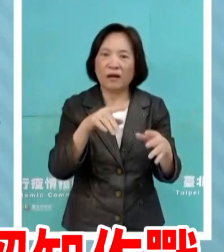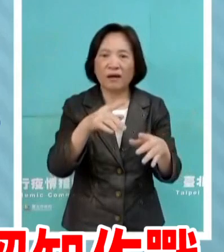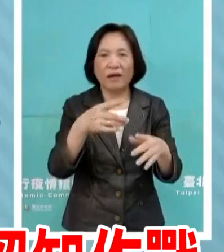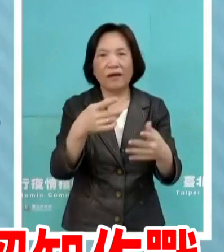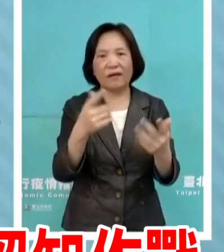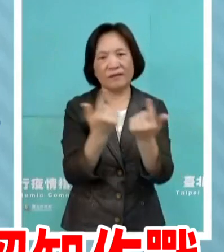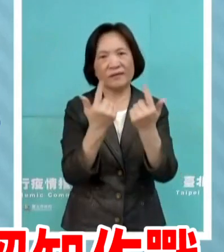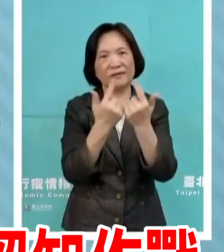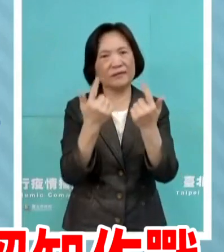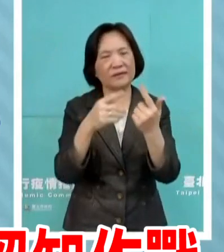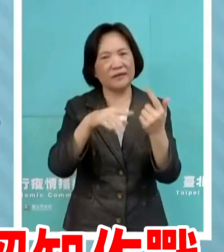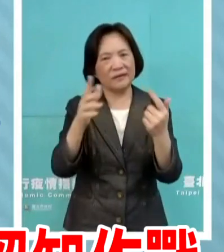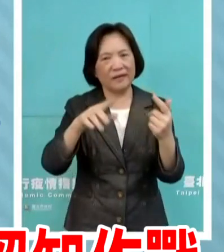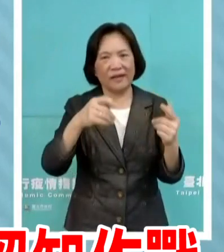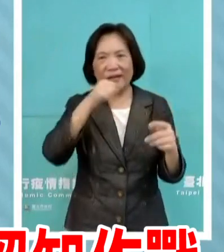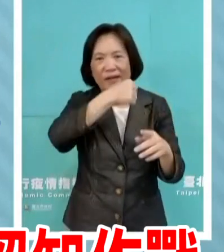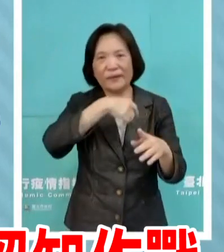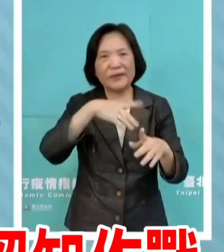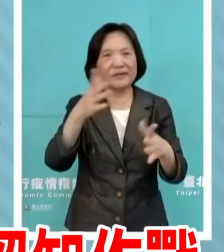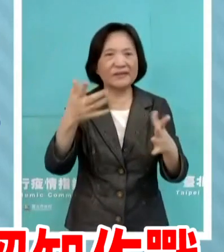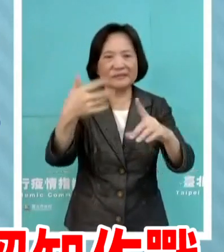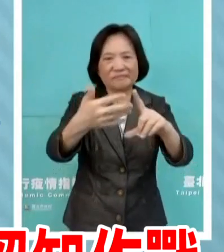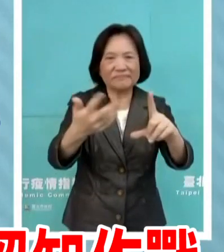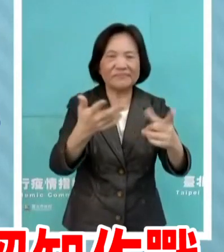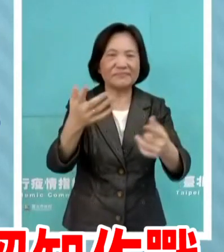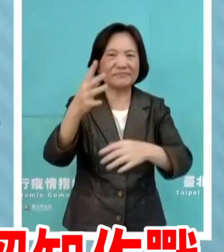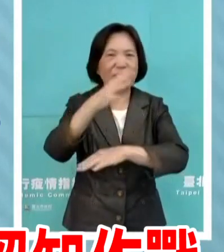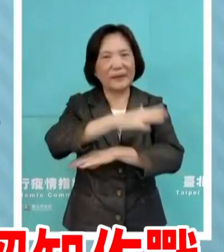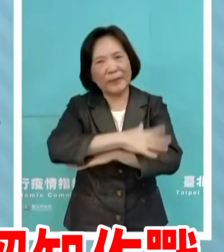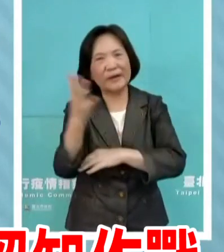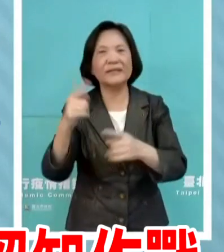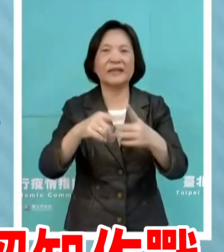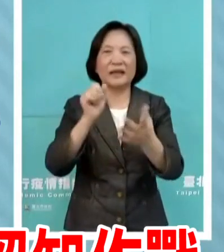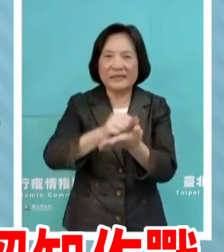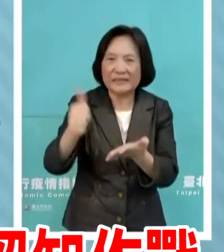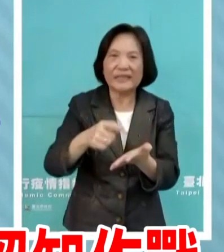台湾的媒体怎么会堕落成这个样子？这不是政媒合一吗？